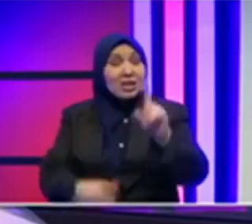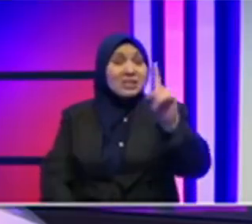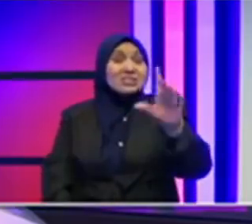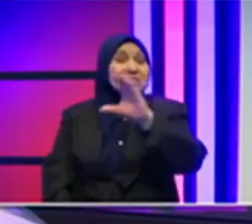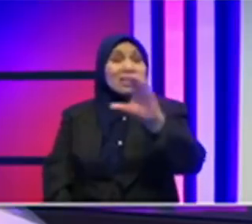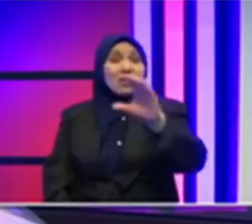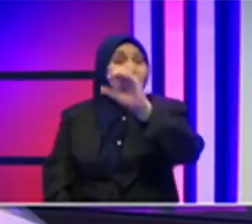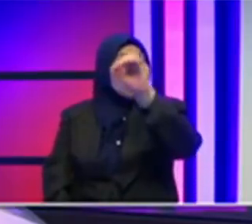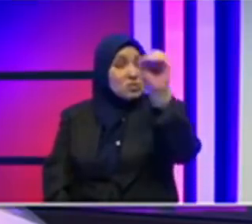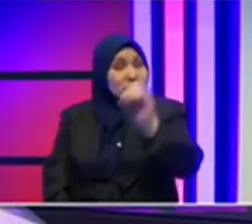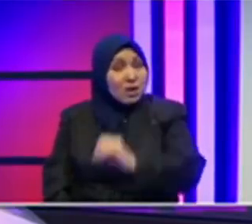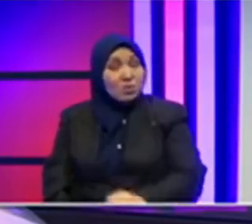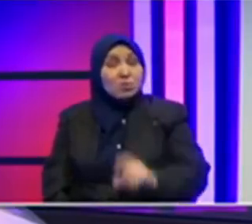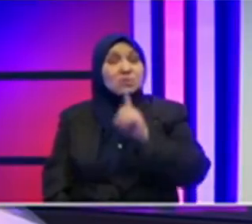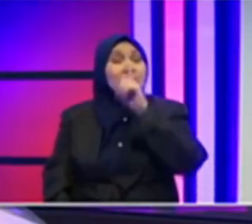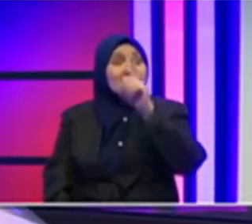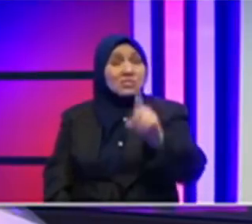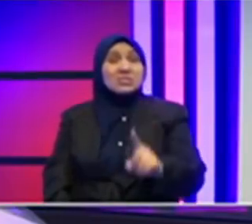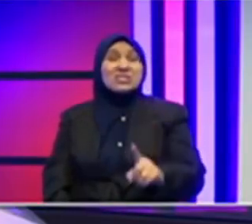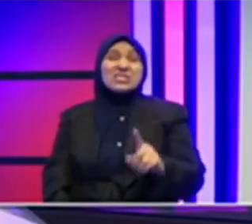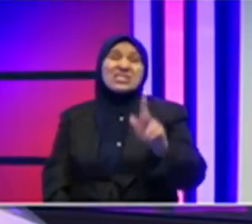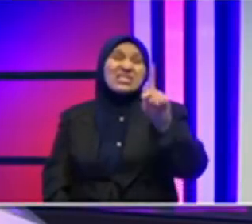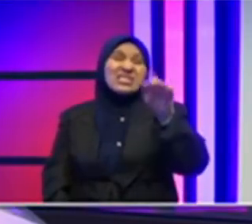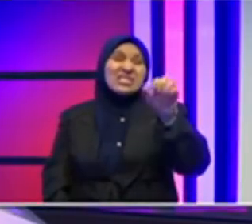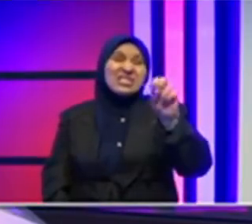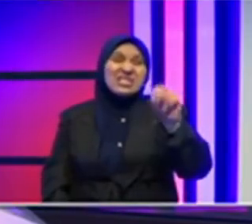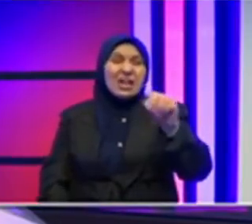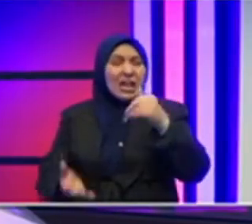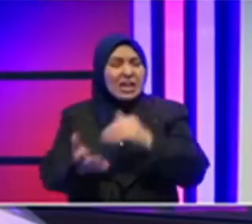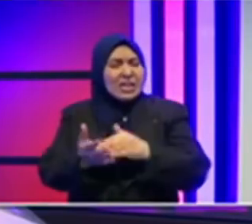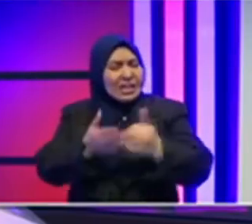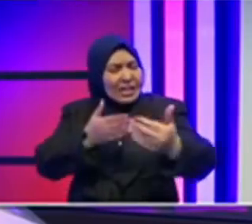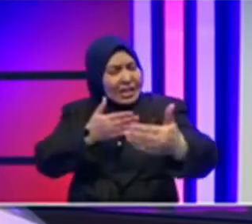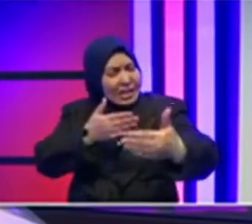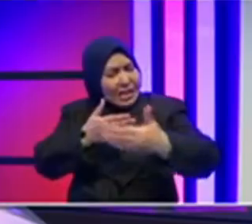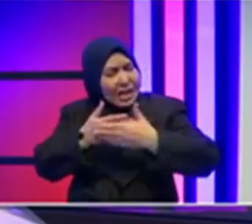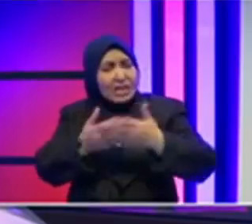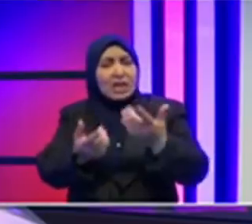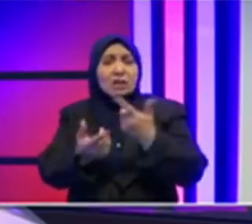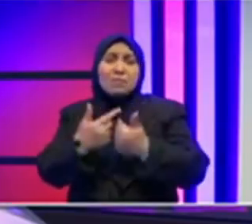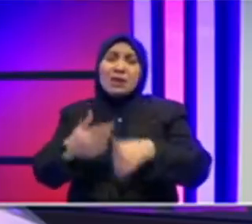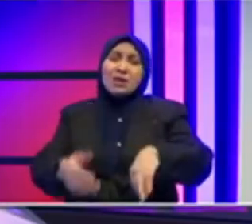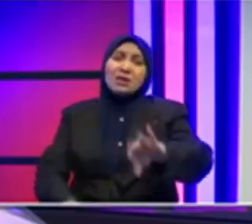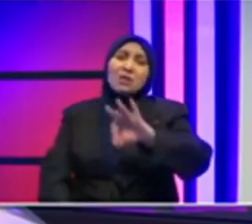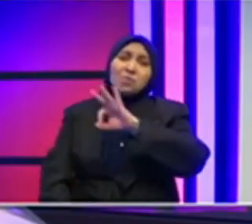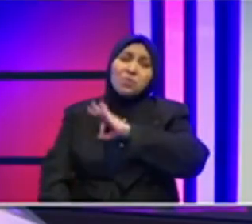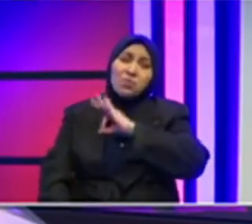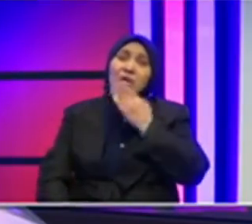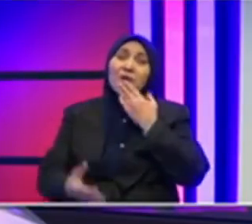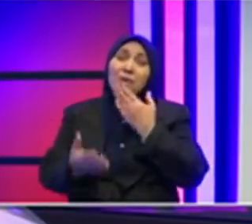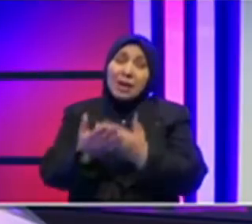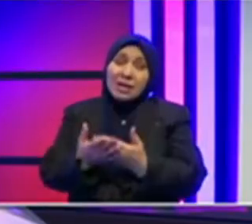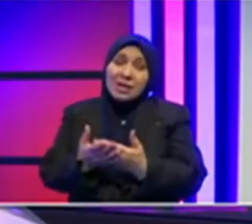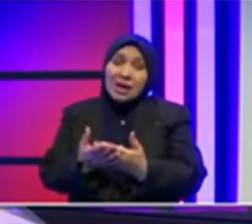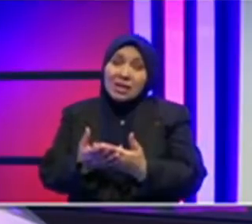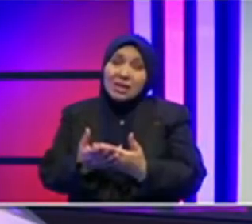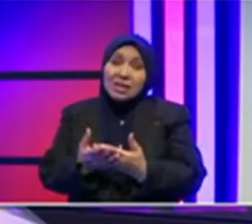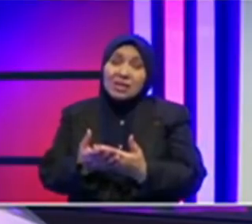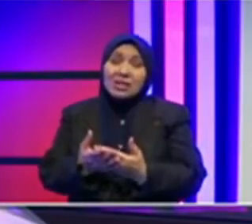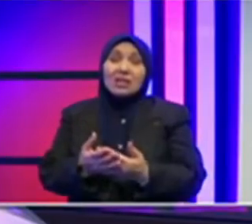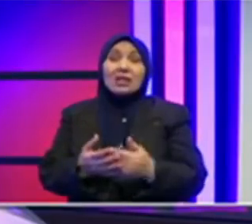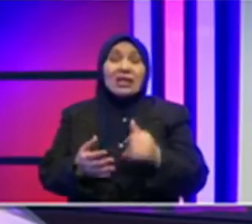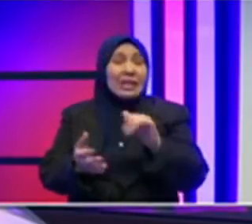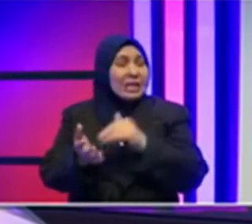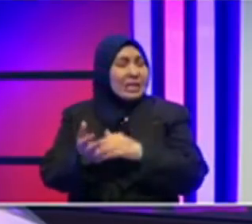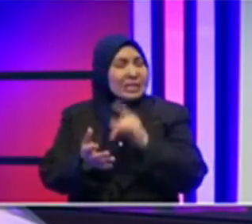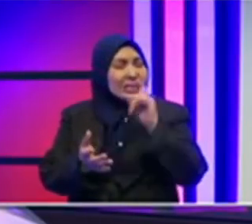100%, sebenarnya kesan mudaratnya itu lebih dekat daripada manfaatnya. Labisal maula wa labisal